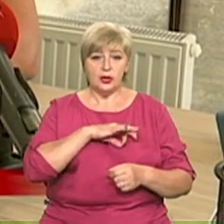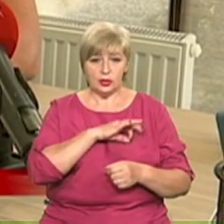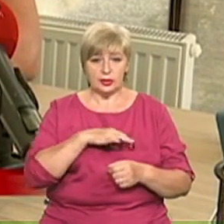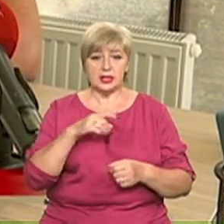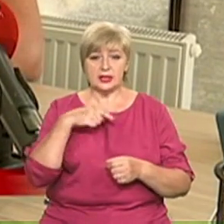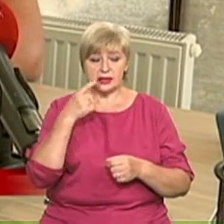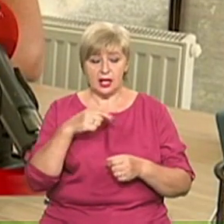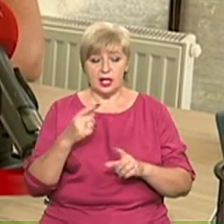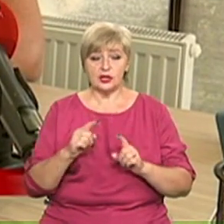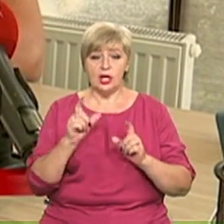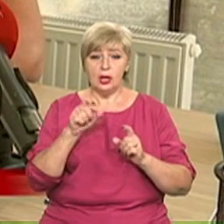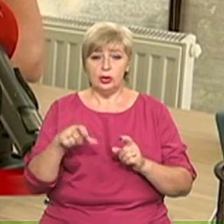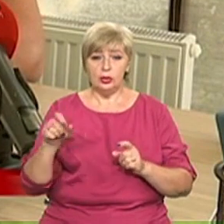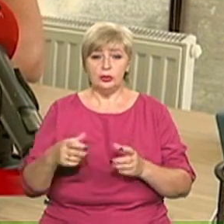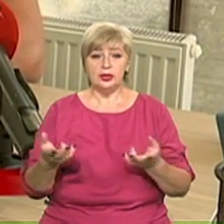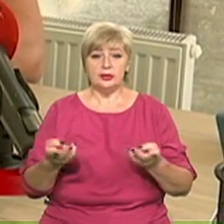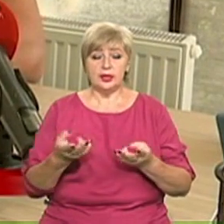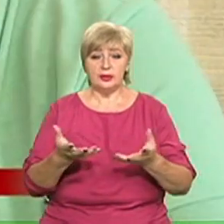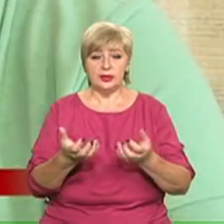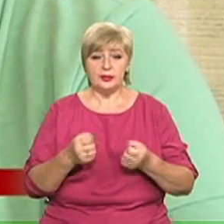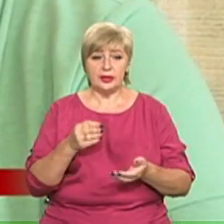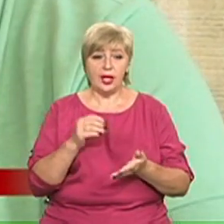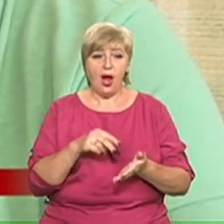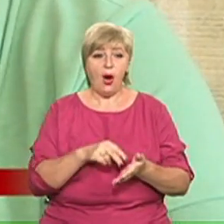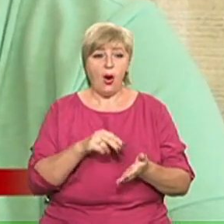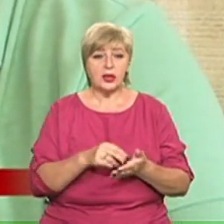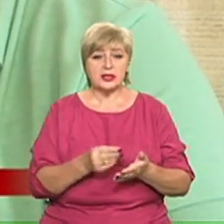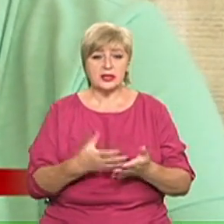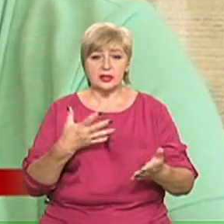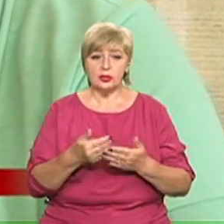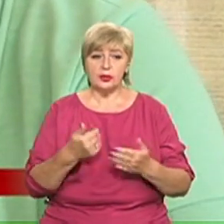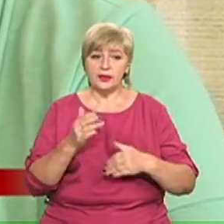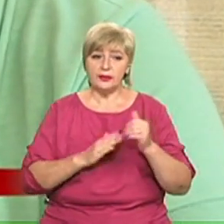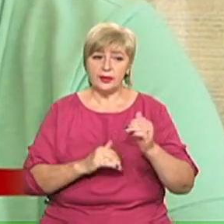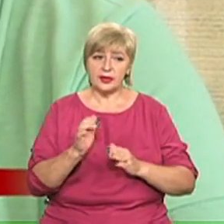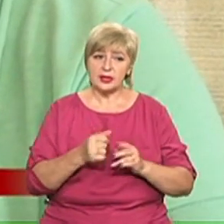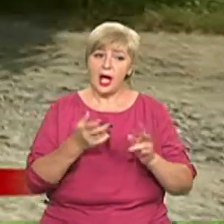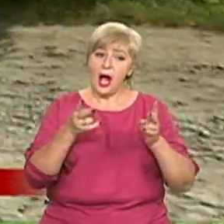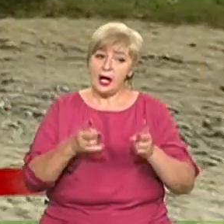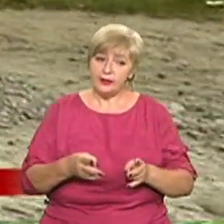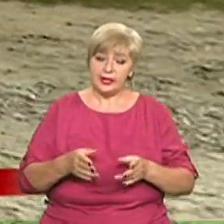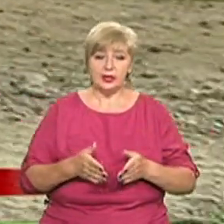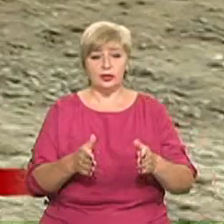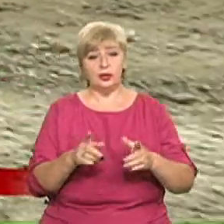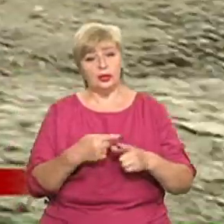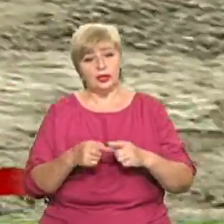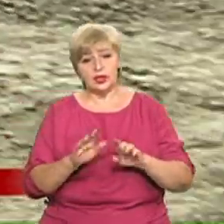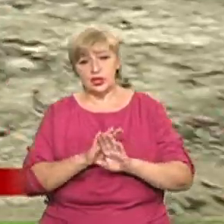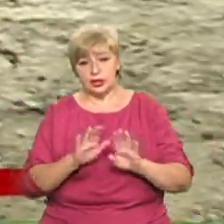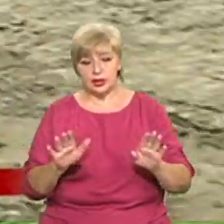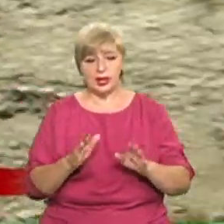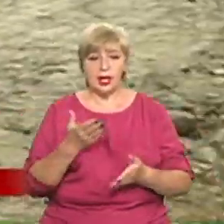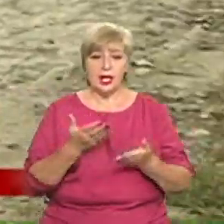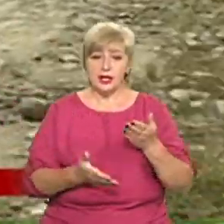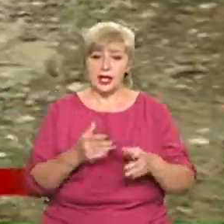каже, людям потрібно отримати оцінку від фахівців, аварійна ця дорога чи ні. Якщо через міську раду експертизу